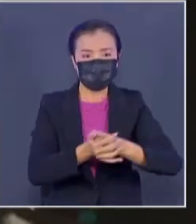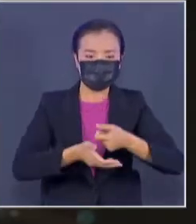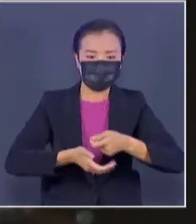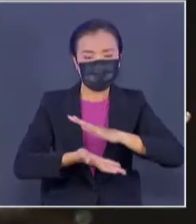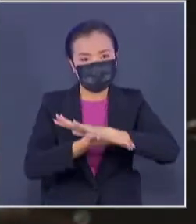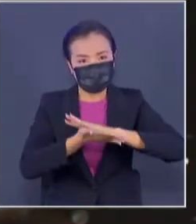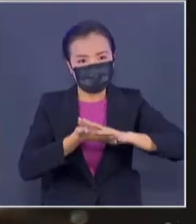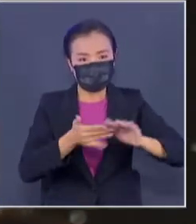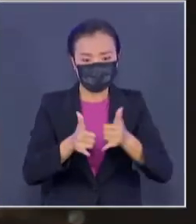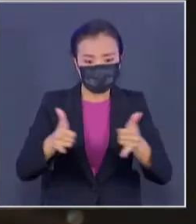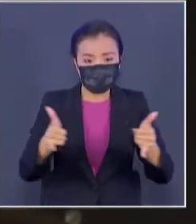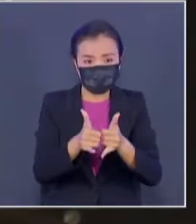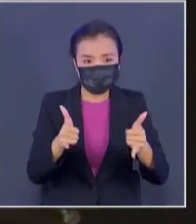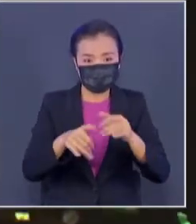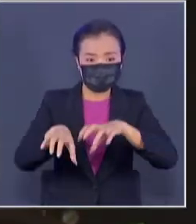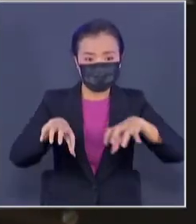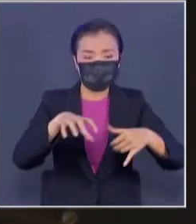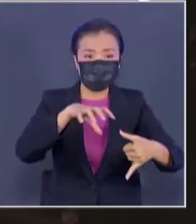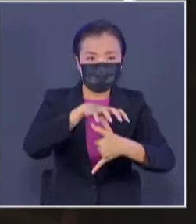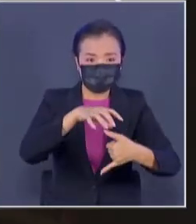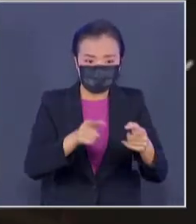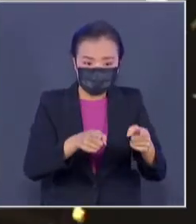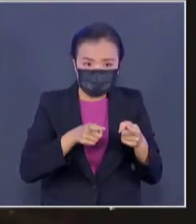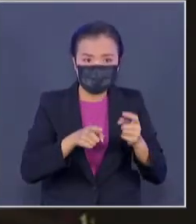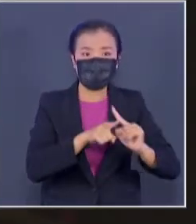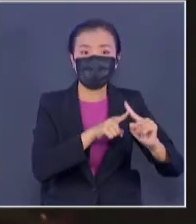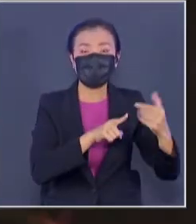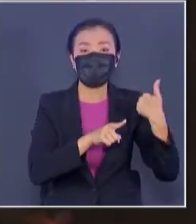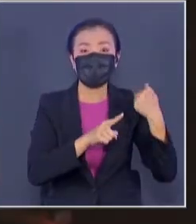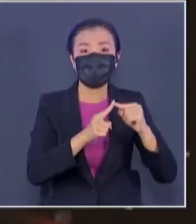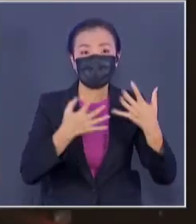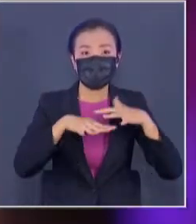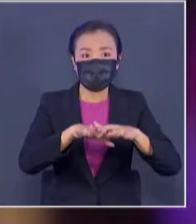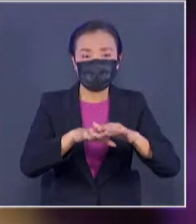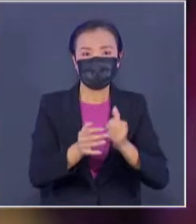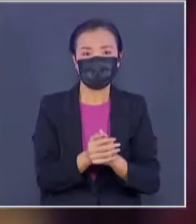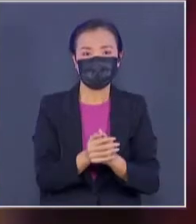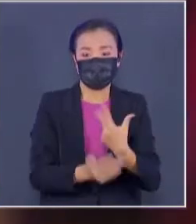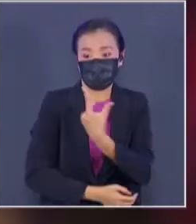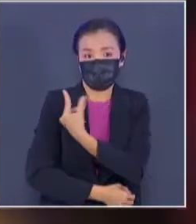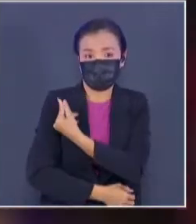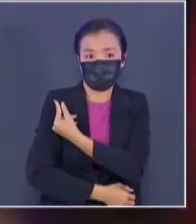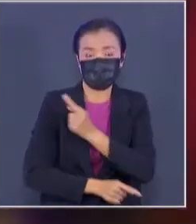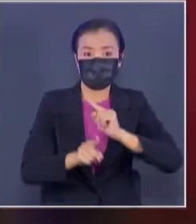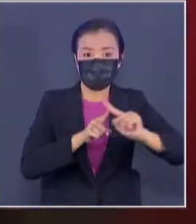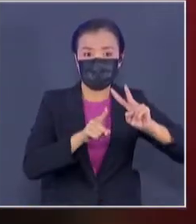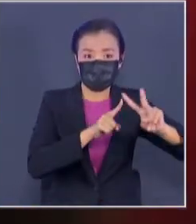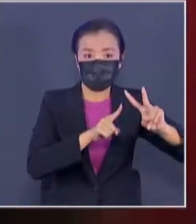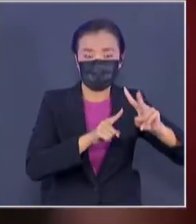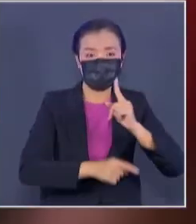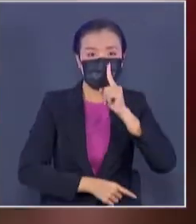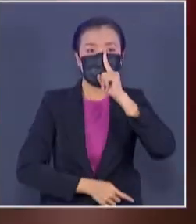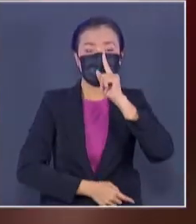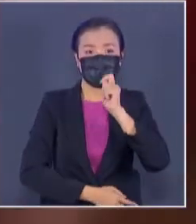ห่างการจัดให้มีสถานที่กักตัวสำหรับผู้ติดเชื้อและผู้ร่วมงานต้องมีผลการฉีดวัคซีนนะครับหรือว่าผลตรวจ ATK